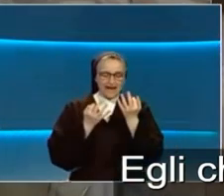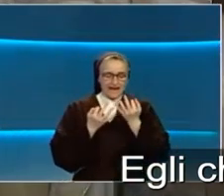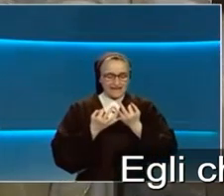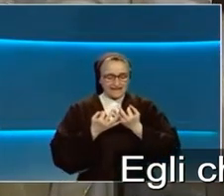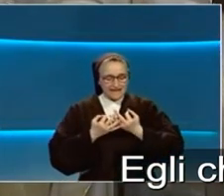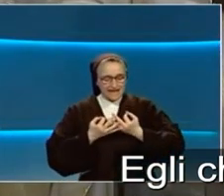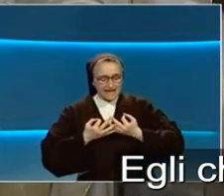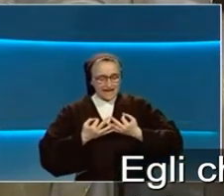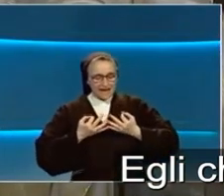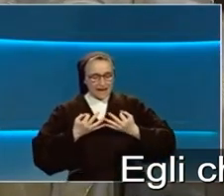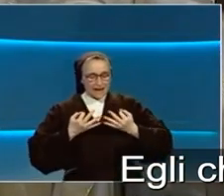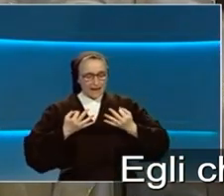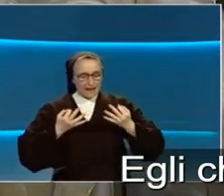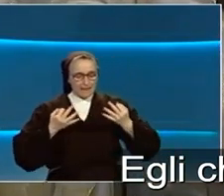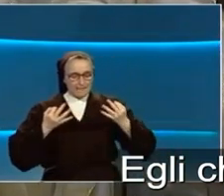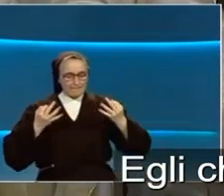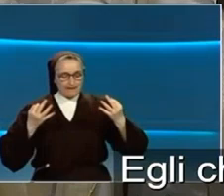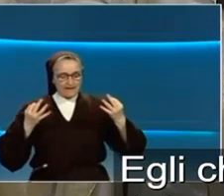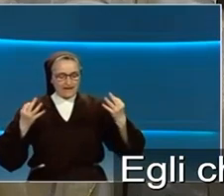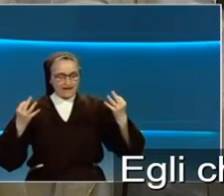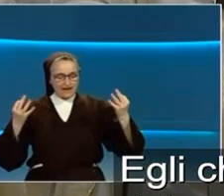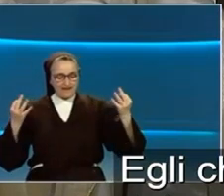luminis sui claritatem